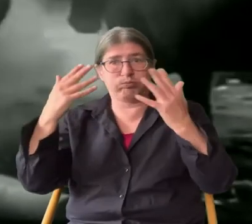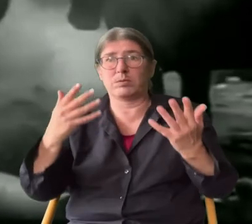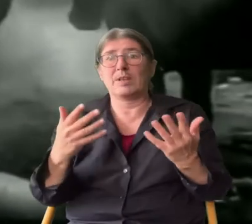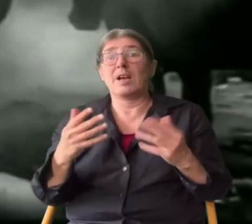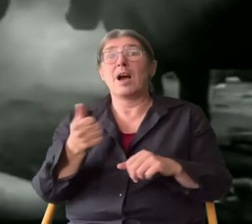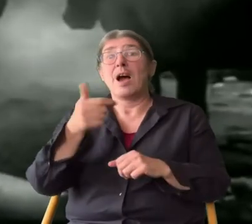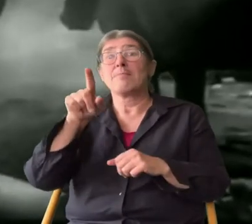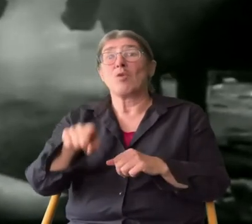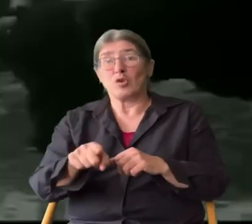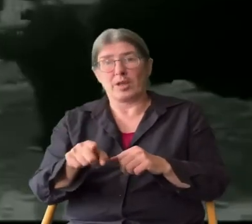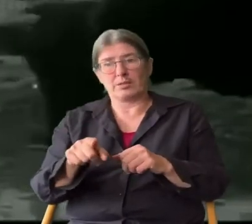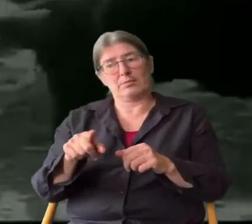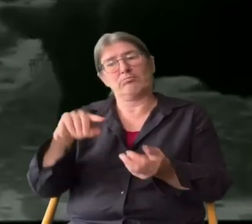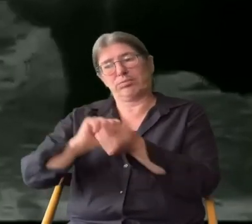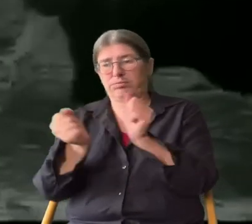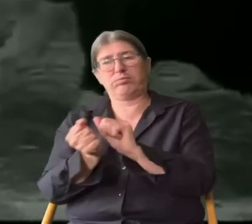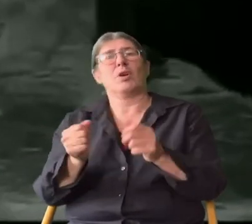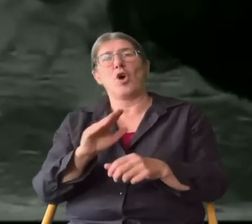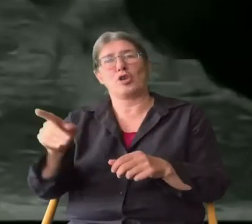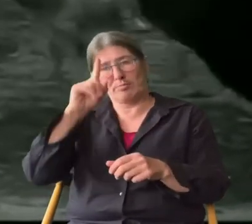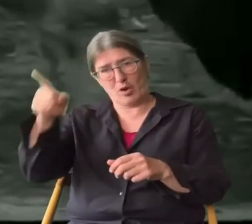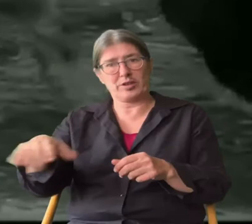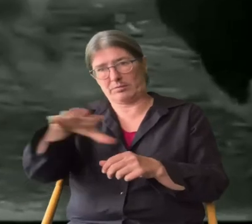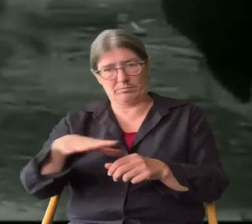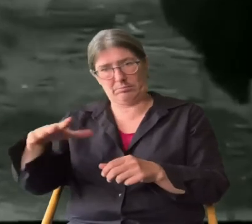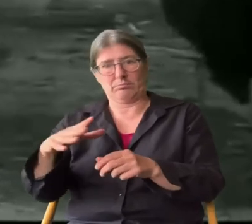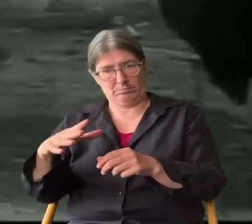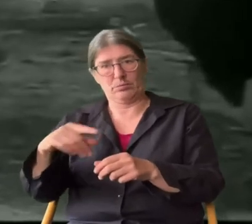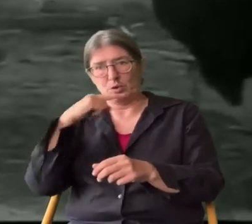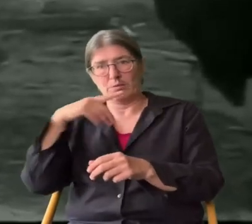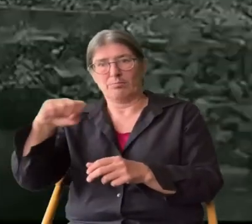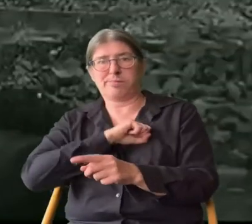Nach einem Monat ist die Schlacht um Ostpreußen entschieden.